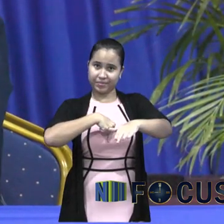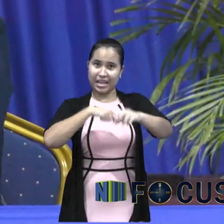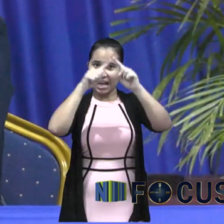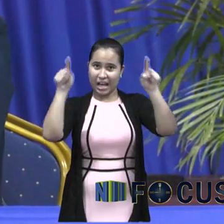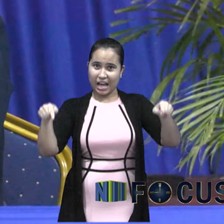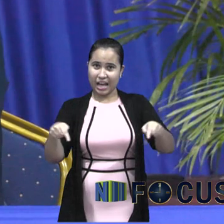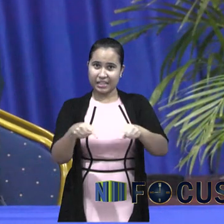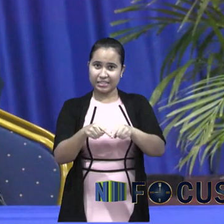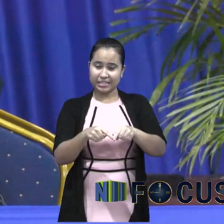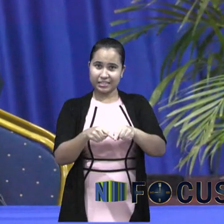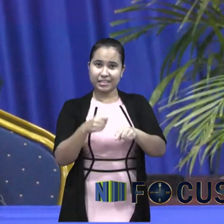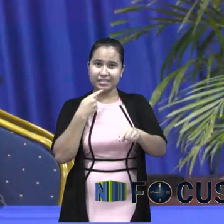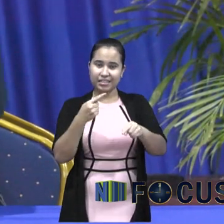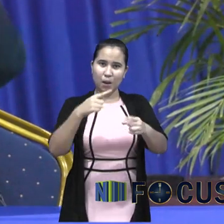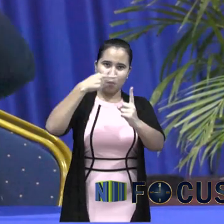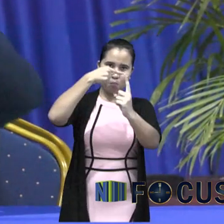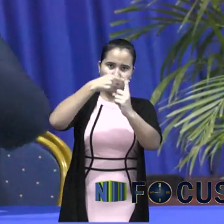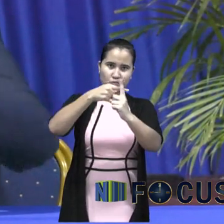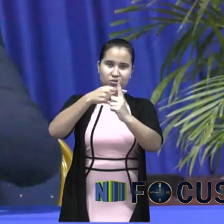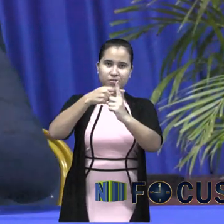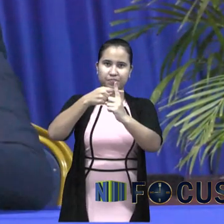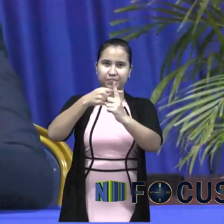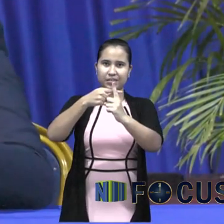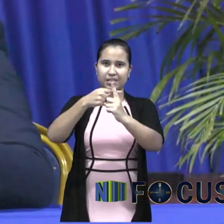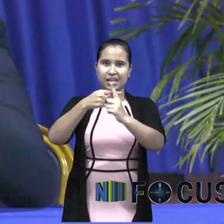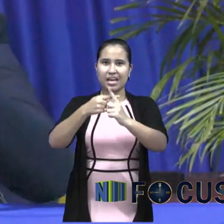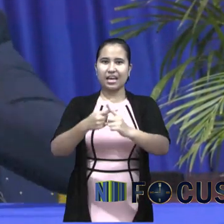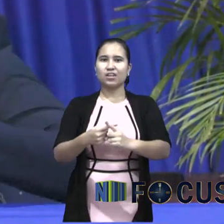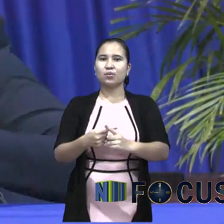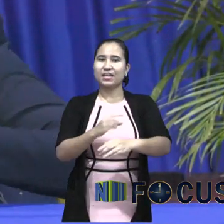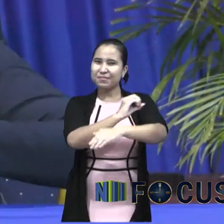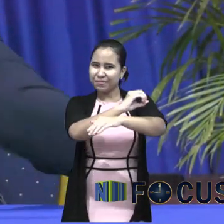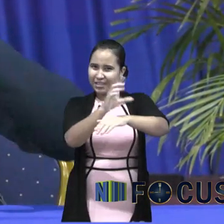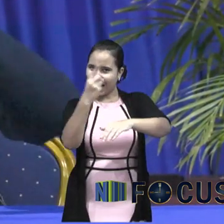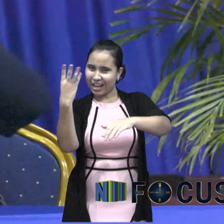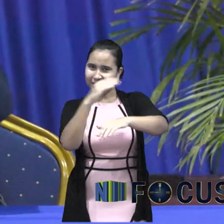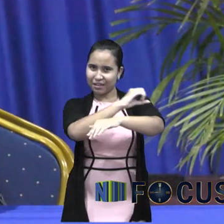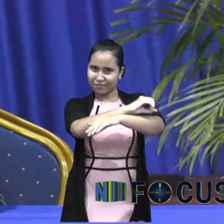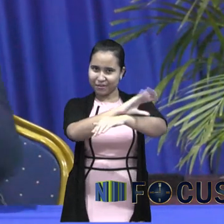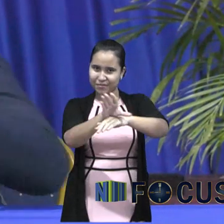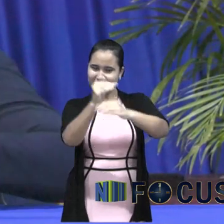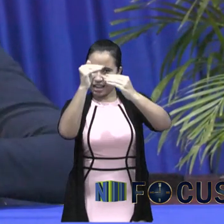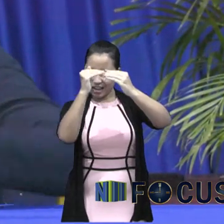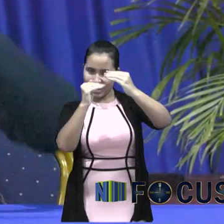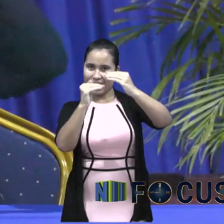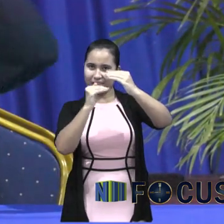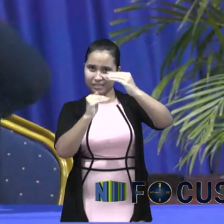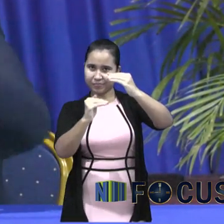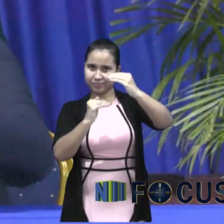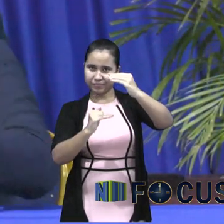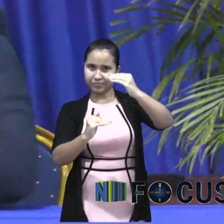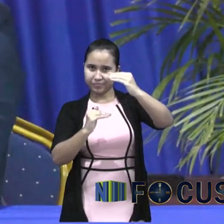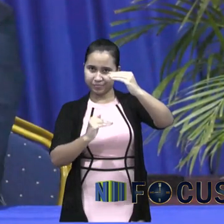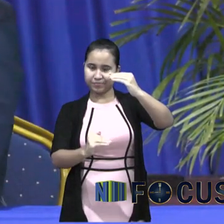positief. Wanneer die virale load omlaag gaat, omdat je herstelt, omdat je lichaam het virus heeft herkend en het aanvalt, en